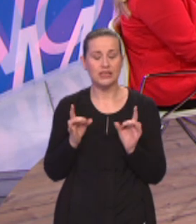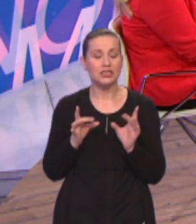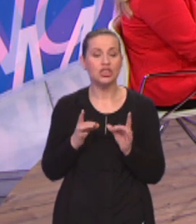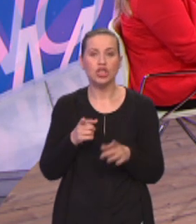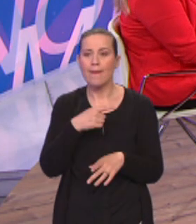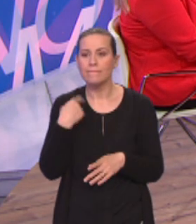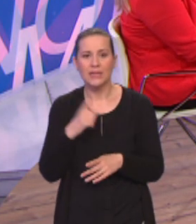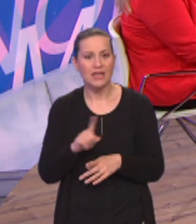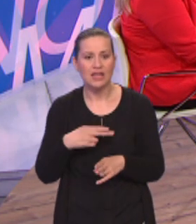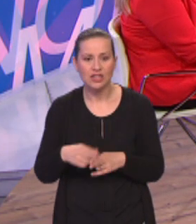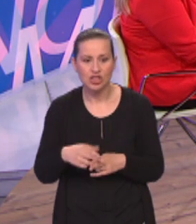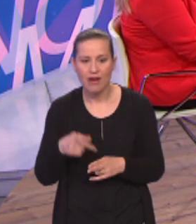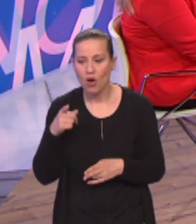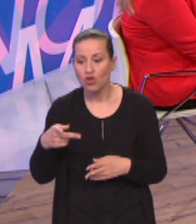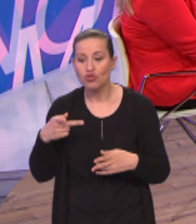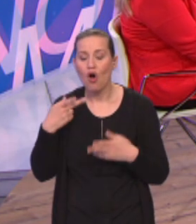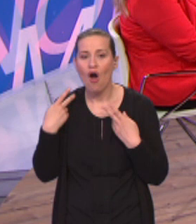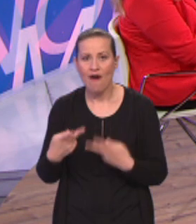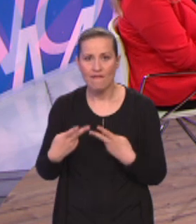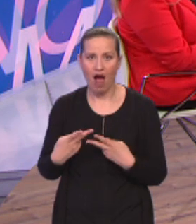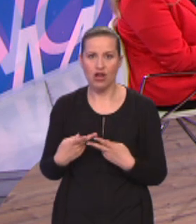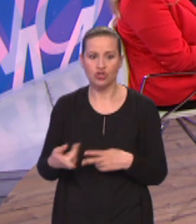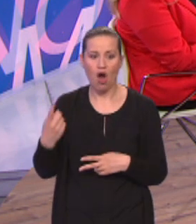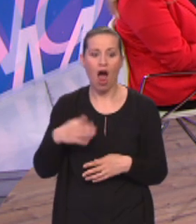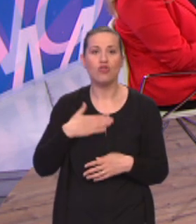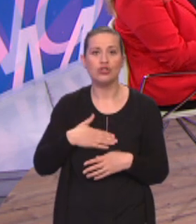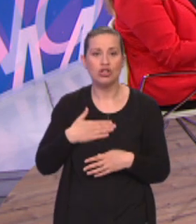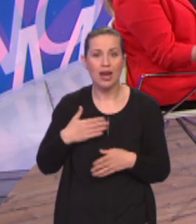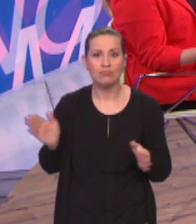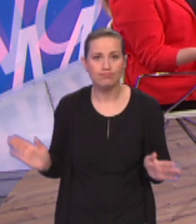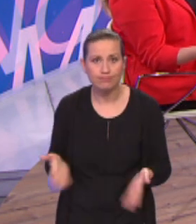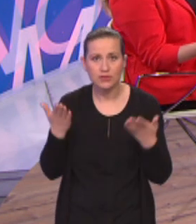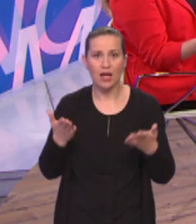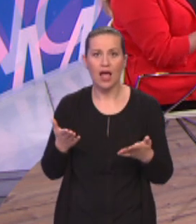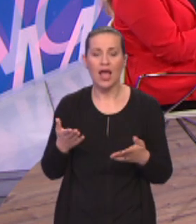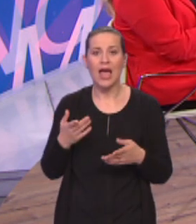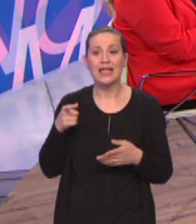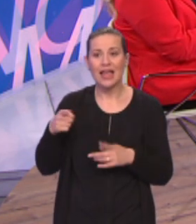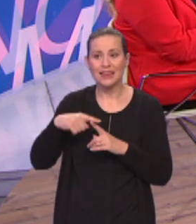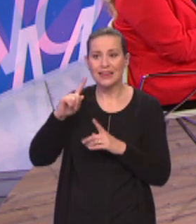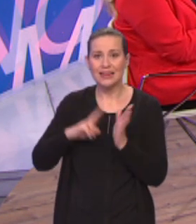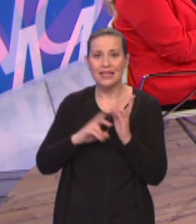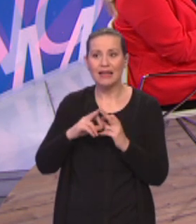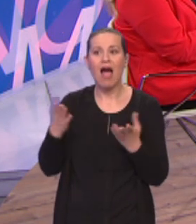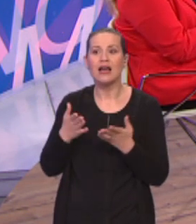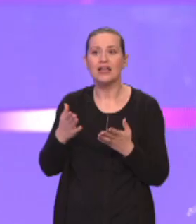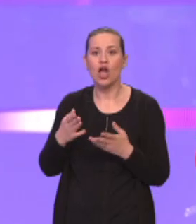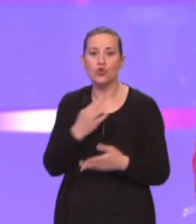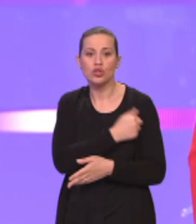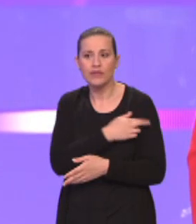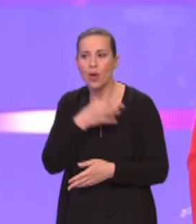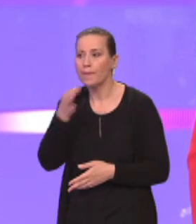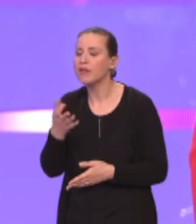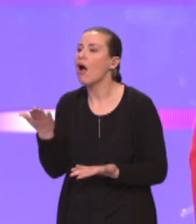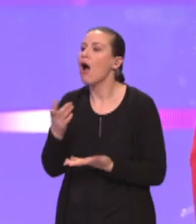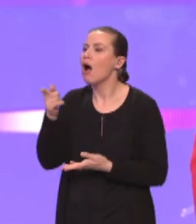rješavamo to. Pa to je već ključ. To je već ključ ako već želimo potaknuti. Jer ja vjerujem da ta Tina kad nju neko iz Švicarske upita, hej,